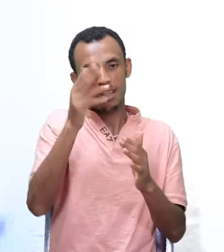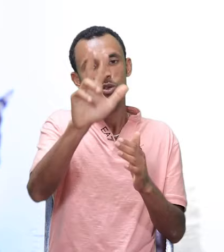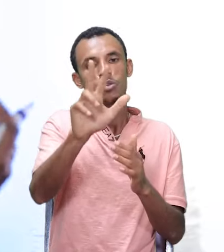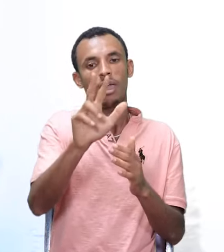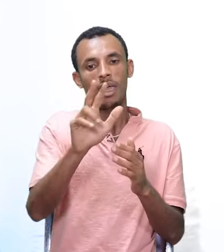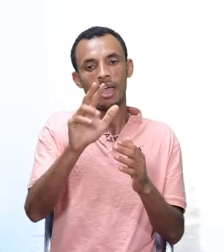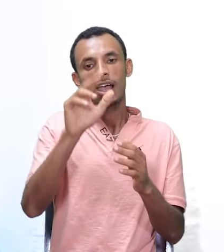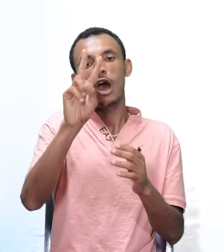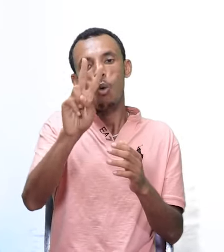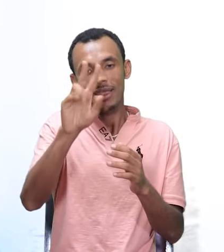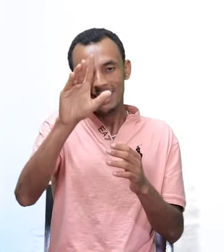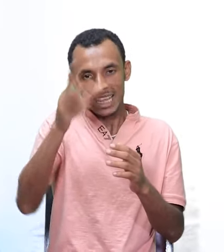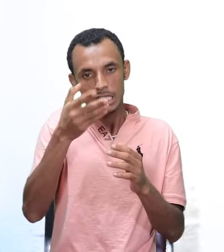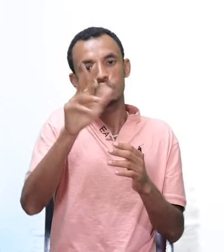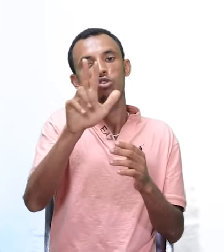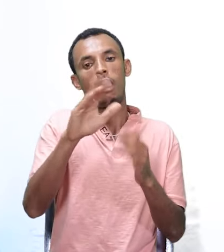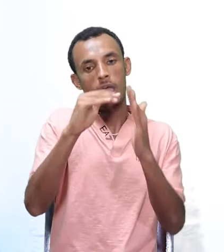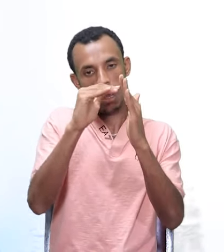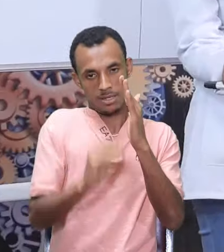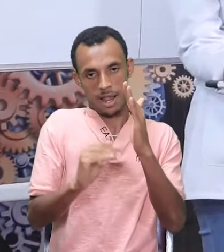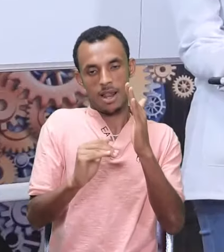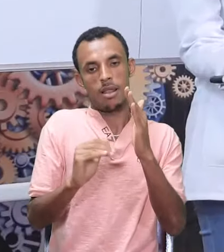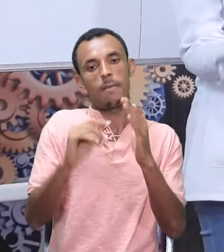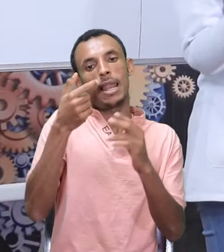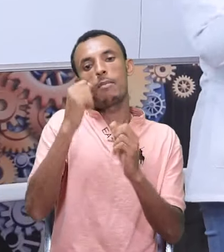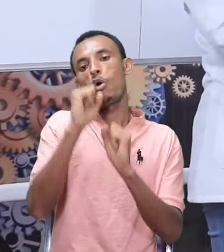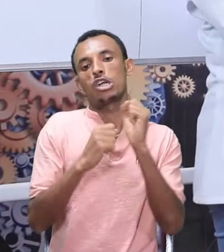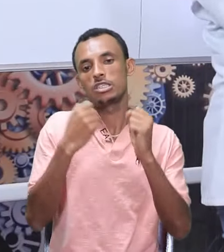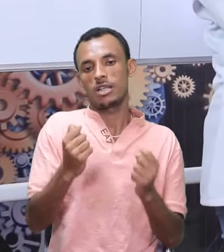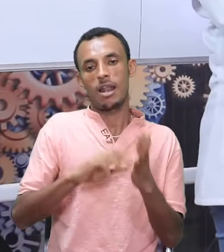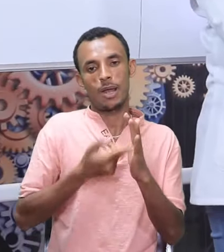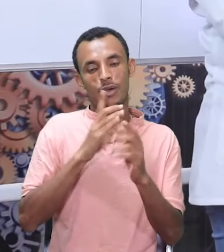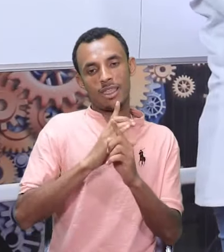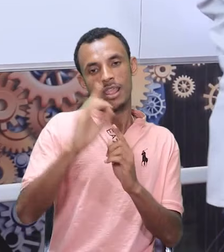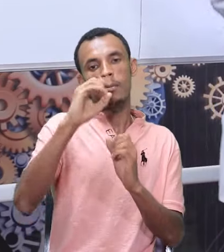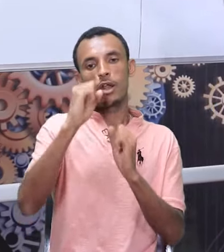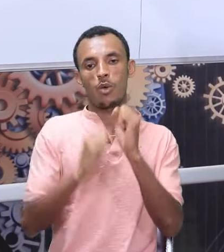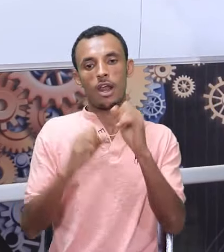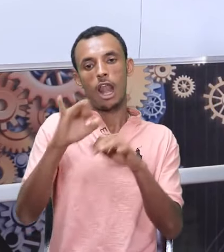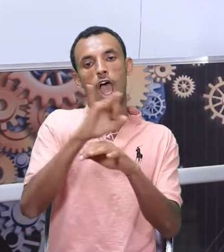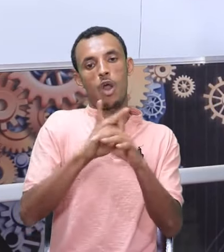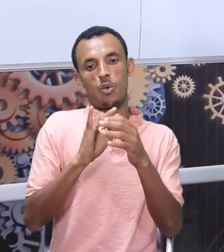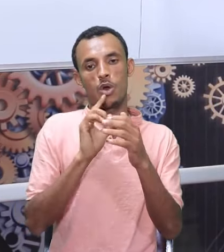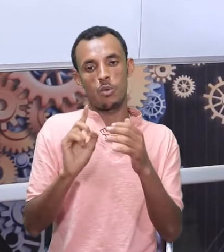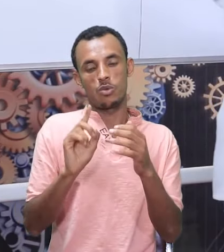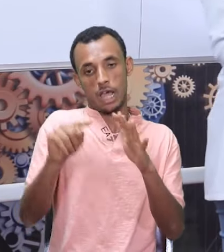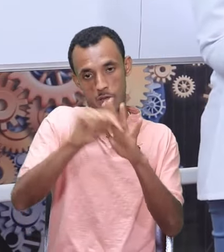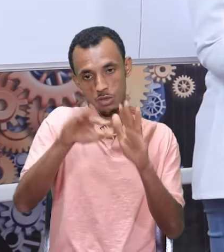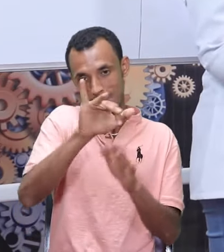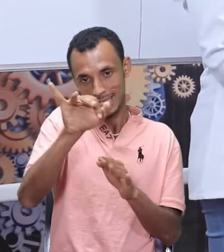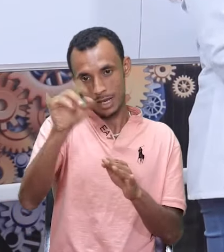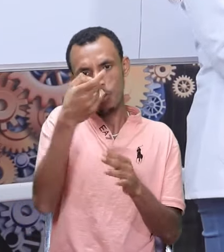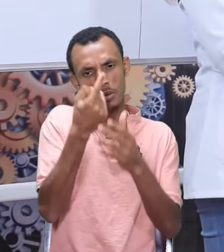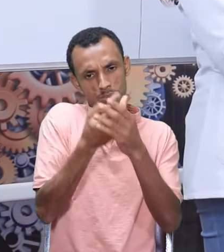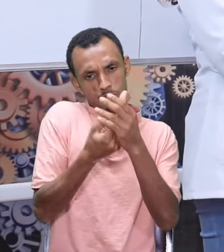1/3 ከ2/3 ያንሳል ብለን እናወዳድራለን ማለት ነው። ቀጥታ እናወዳድረው ለምንድን ነው? ታህታቸው ተመሳሳይ ከሆነ ብቻ